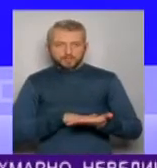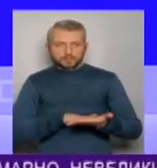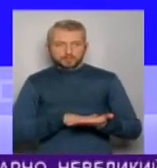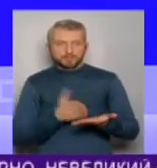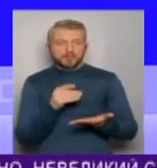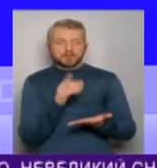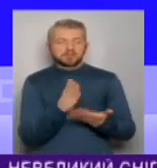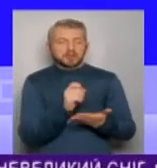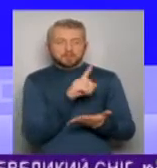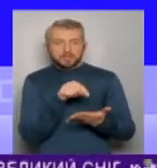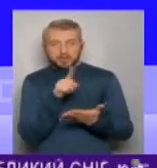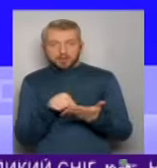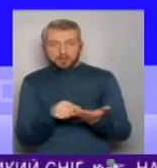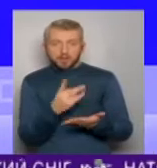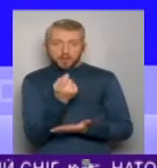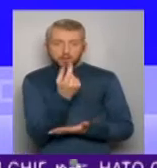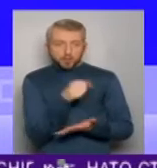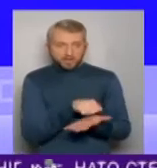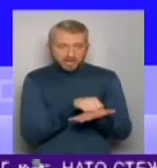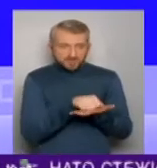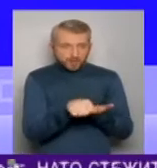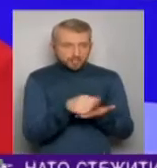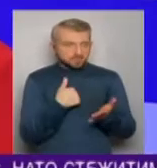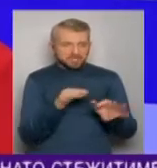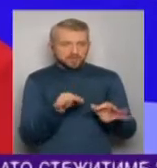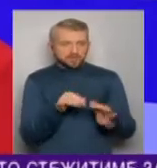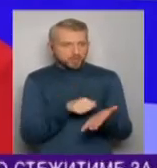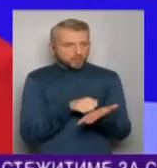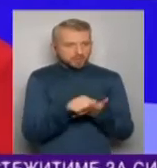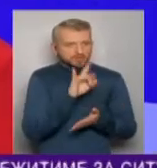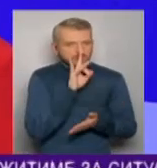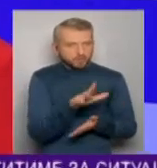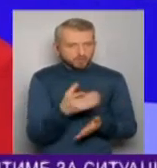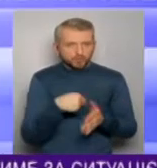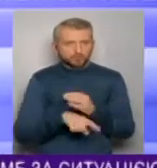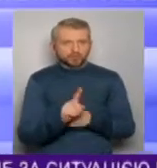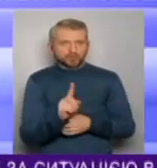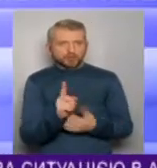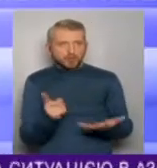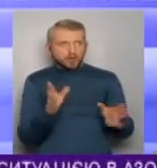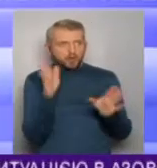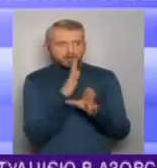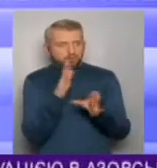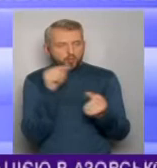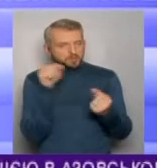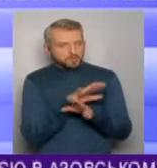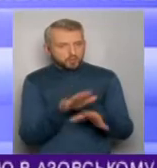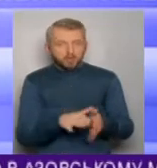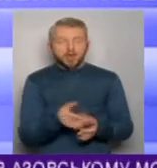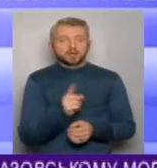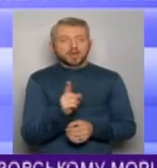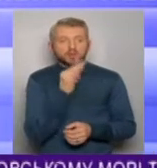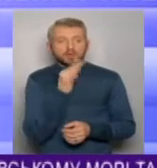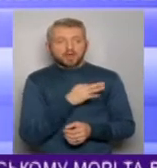там є питання. Ну, трошки асфальт ми, звичайно, класти не будемо, тому що погода не сприяє. Але те, що